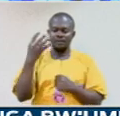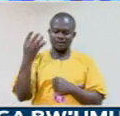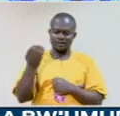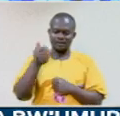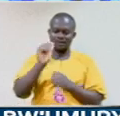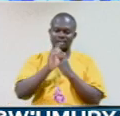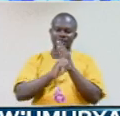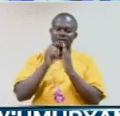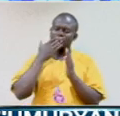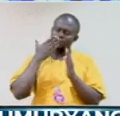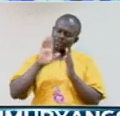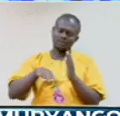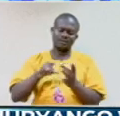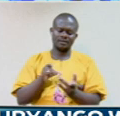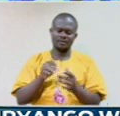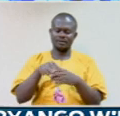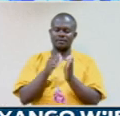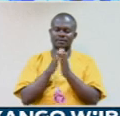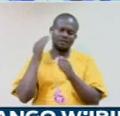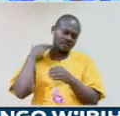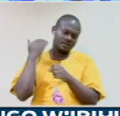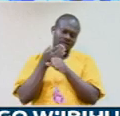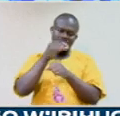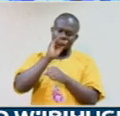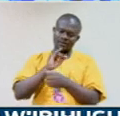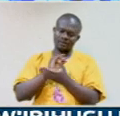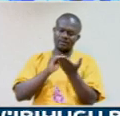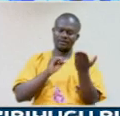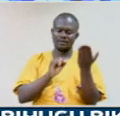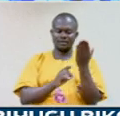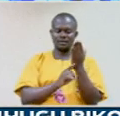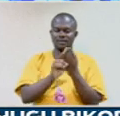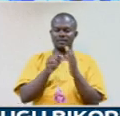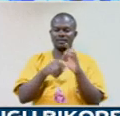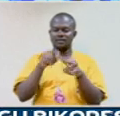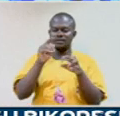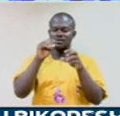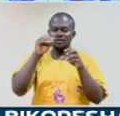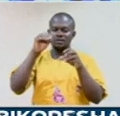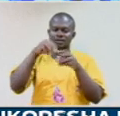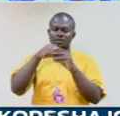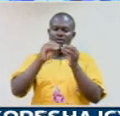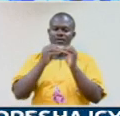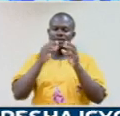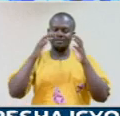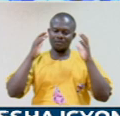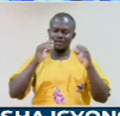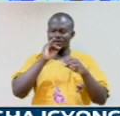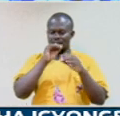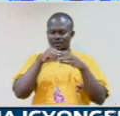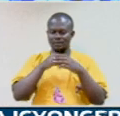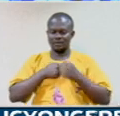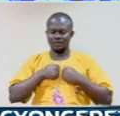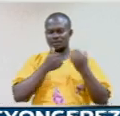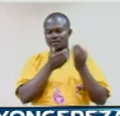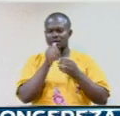ari tariki yihariye mu mateka ya Jenoside yakorewe Abatutsi. Ni tariki ihishweho umubare munini w'Abatutsi mu Rwanda. Muri studio